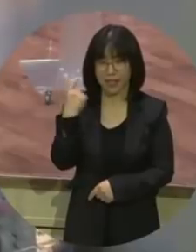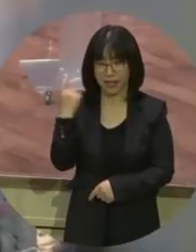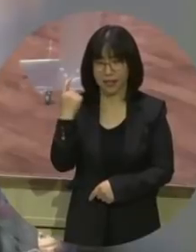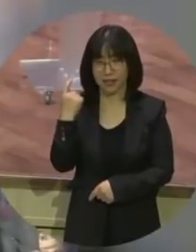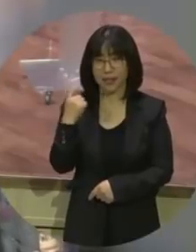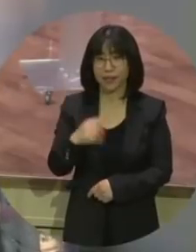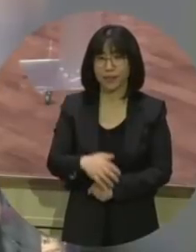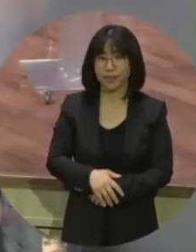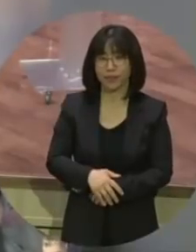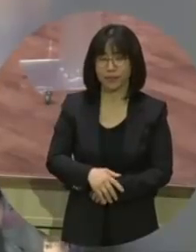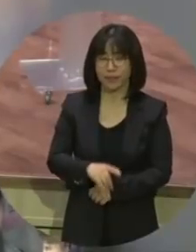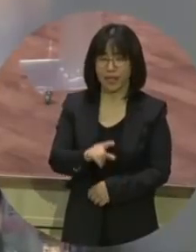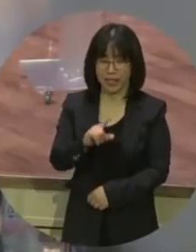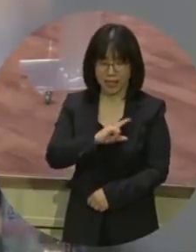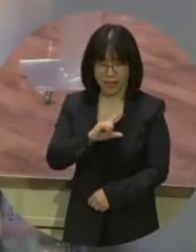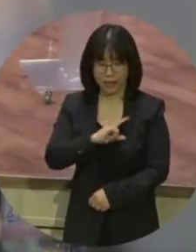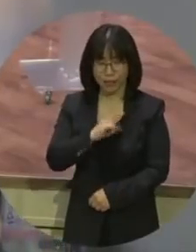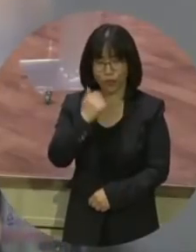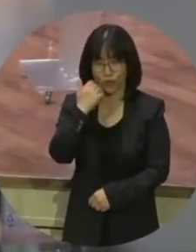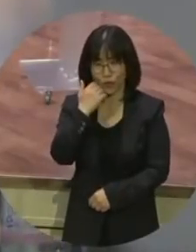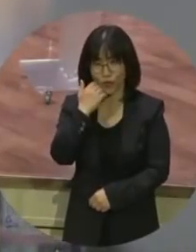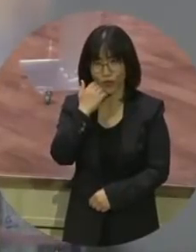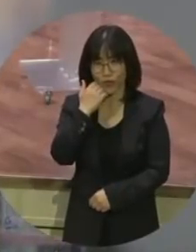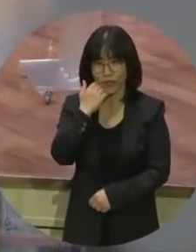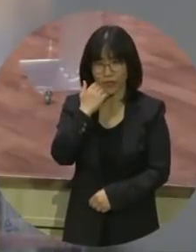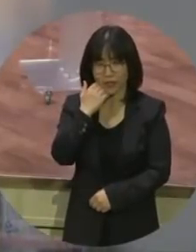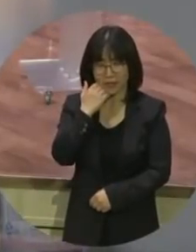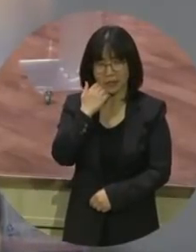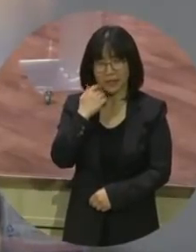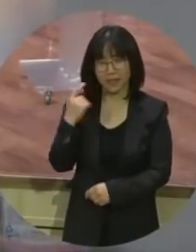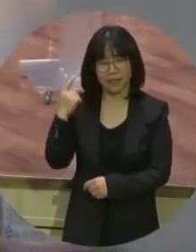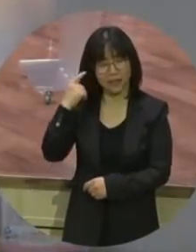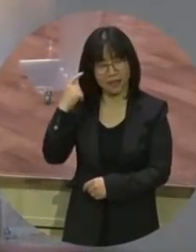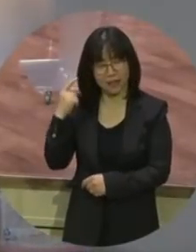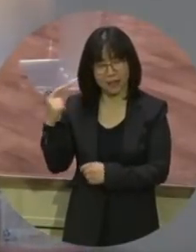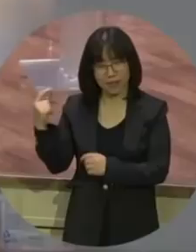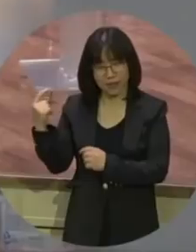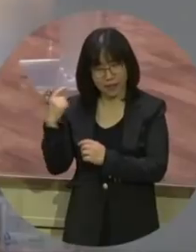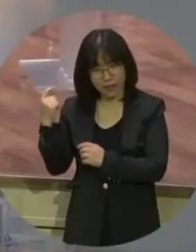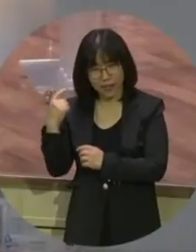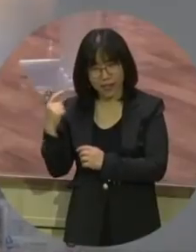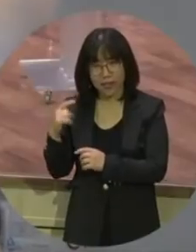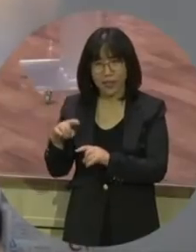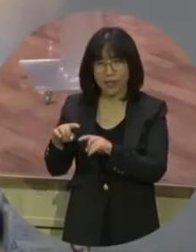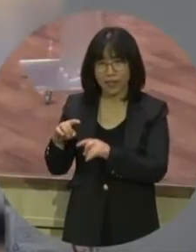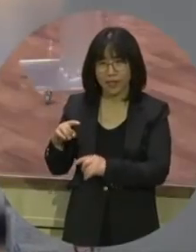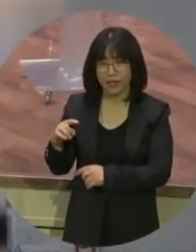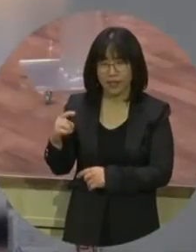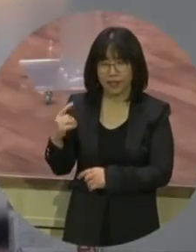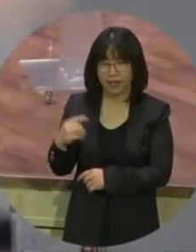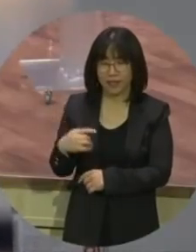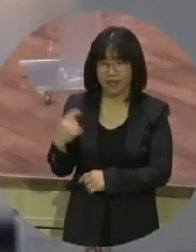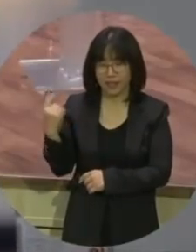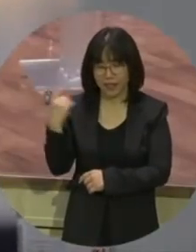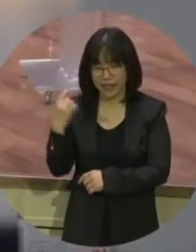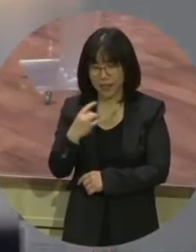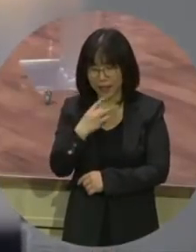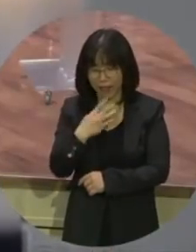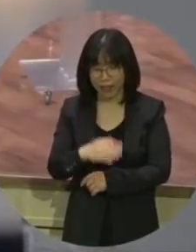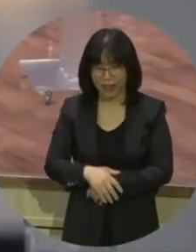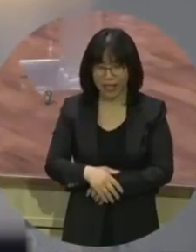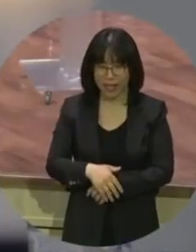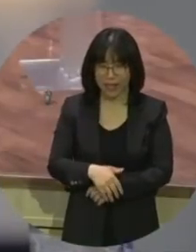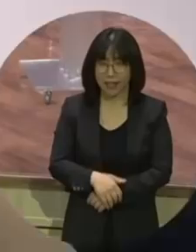성함은 김성복. 생각나지요. 그 아들 딸 만나다가 아들 가졌는데 요번에도